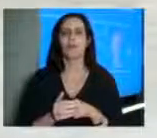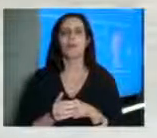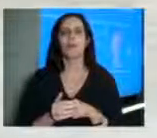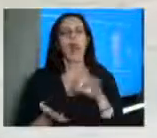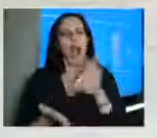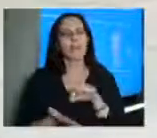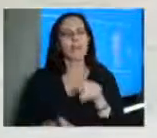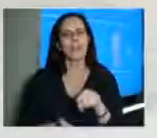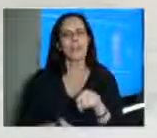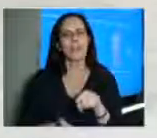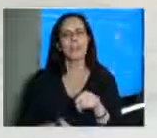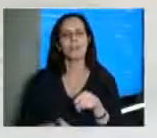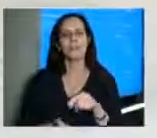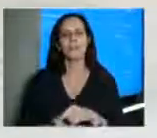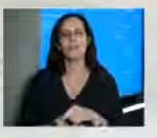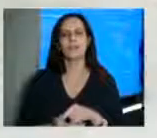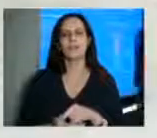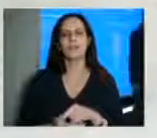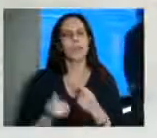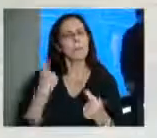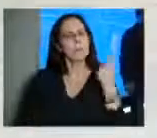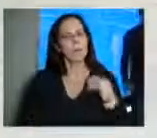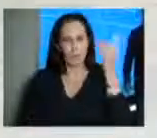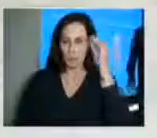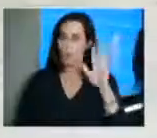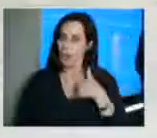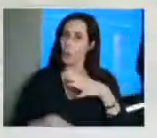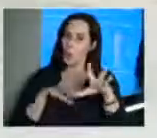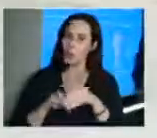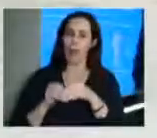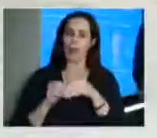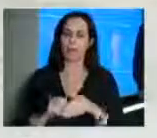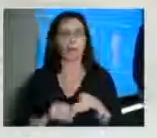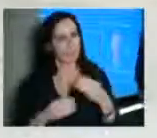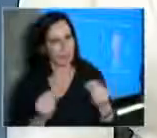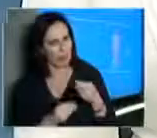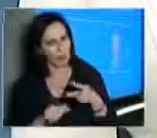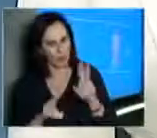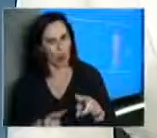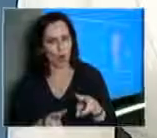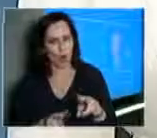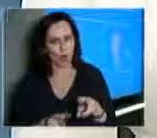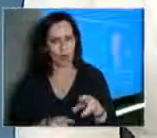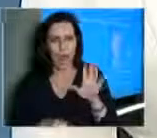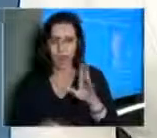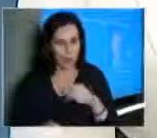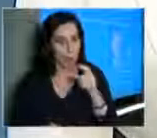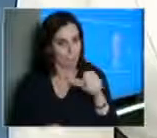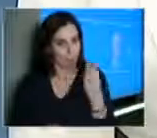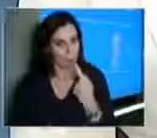הרגע הזה שבו פתאום אנחנו נזכרים שאנחנו ביחד. זה משהו שיכול להוציא ממך גם מילה